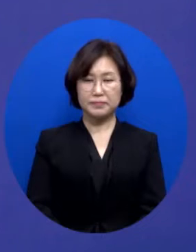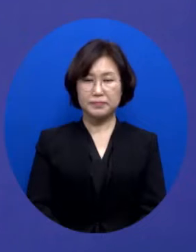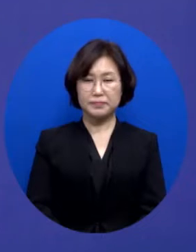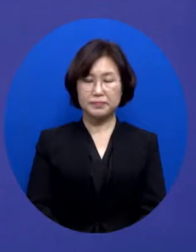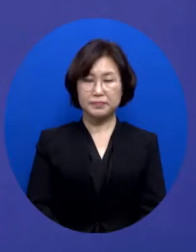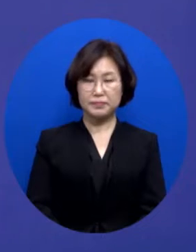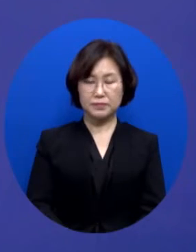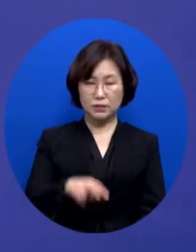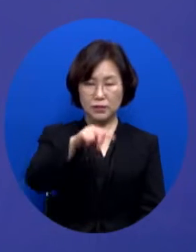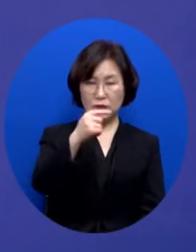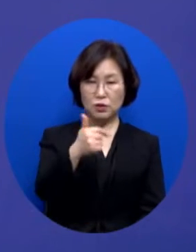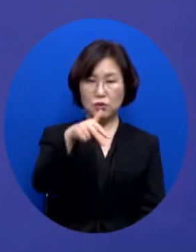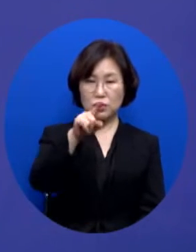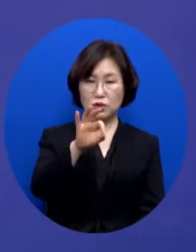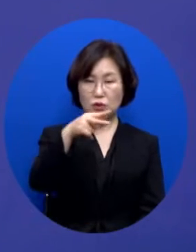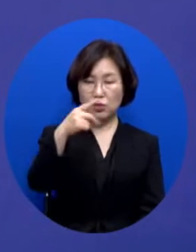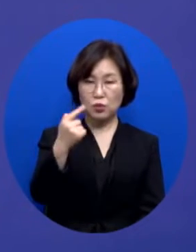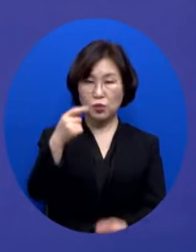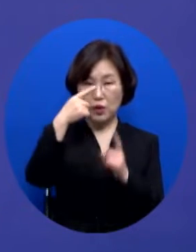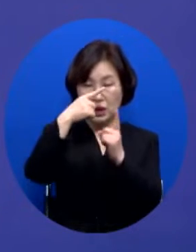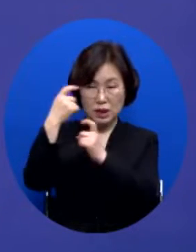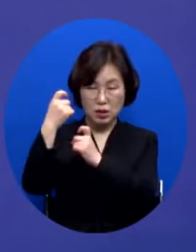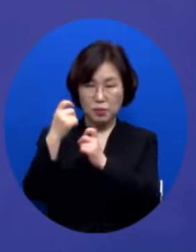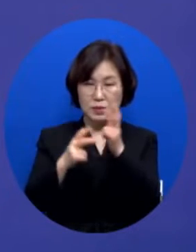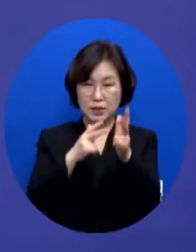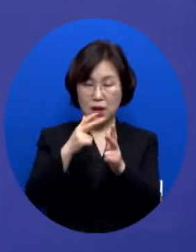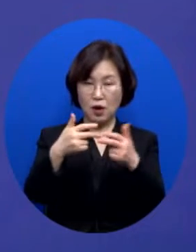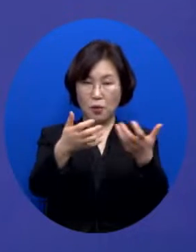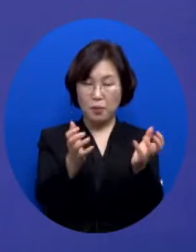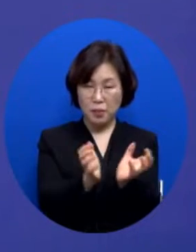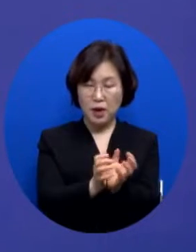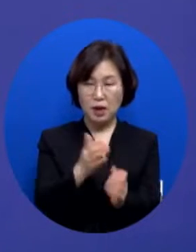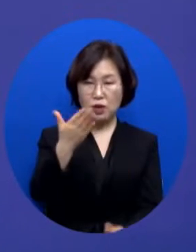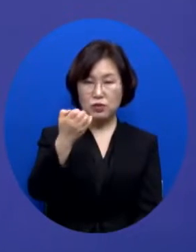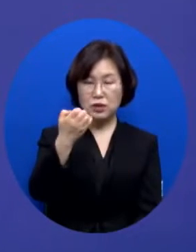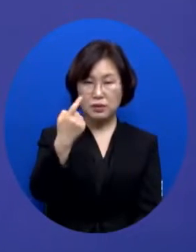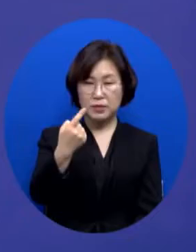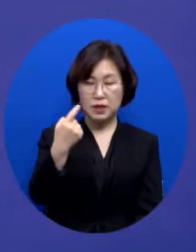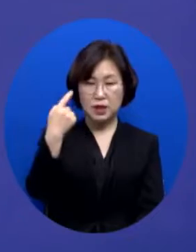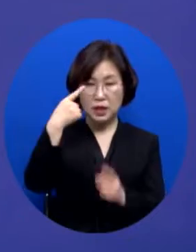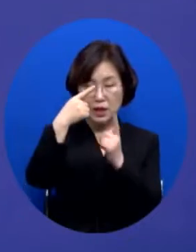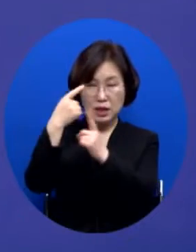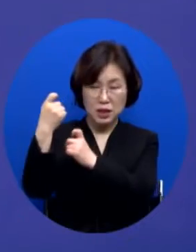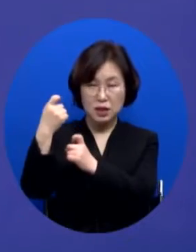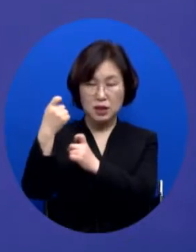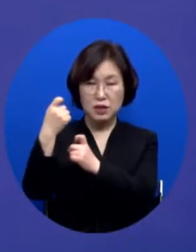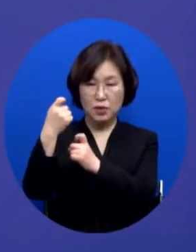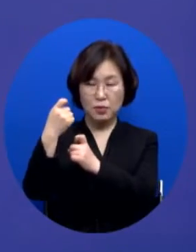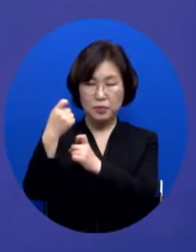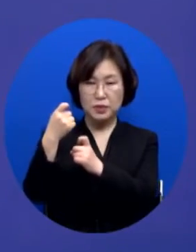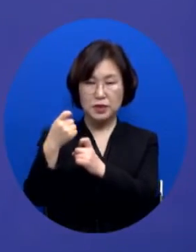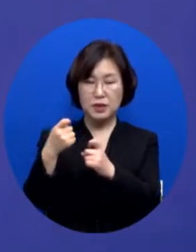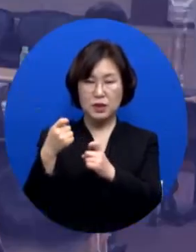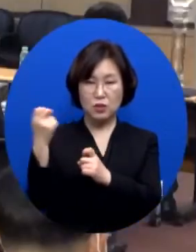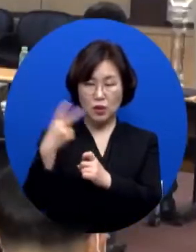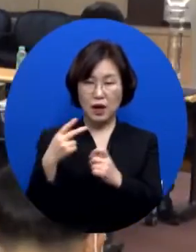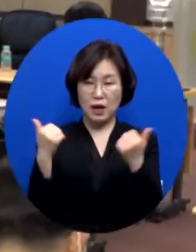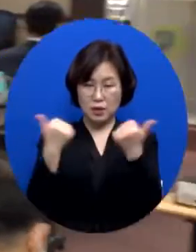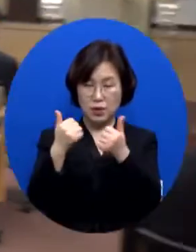손 정도 기념사업회 가 손 정도 목사 90 1주기 추모 식과 정기총회 를 개최했습니다